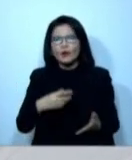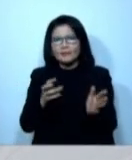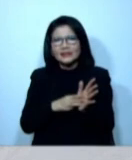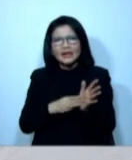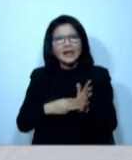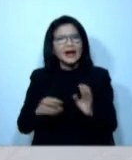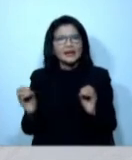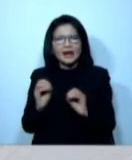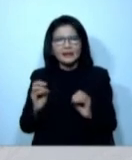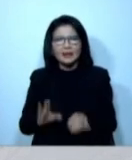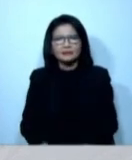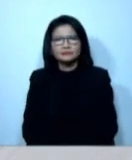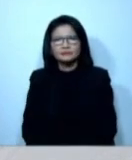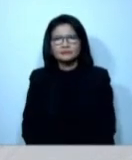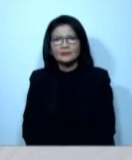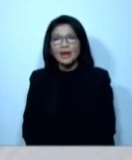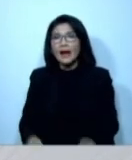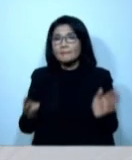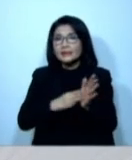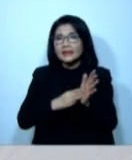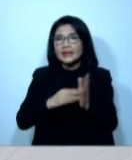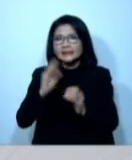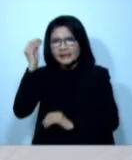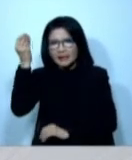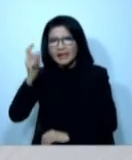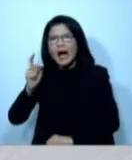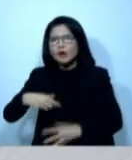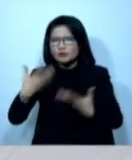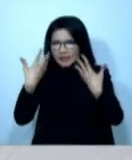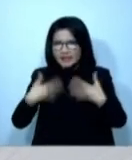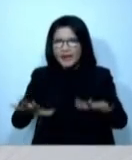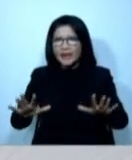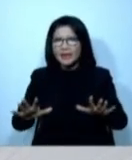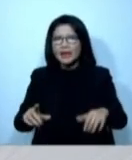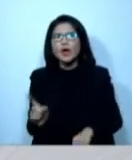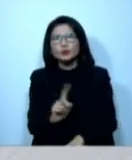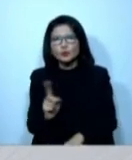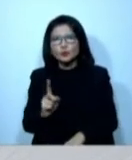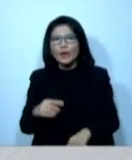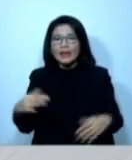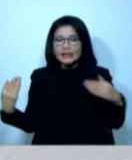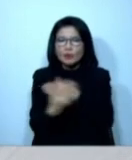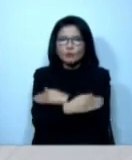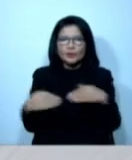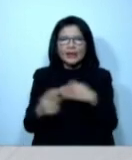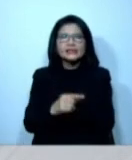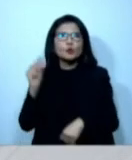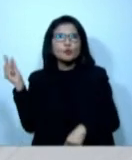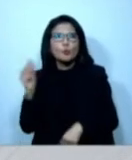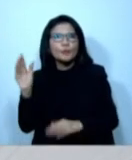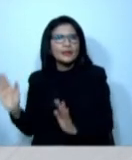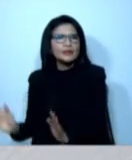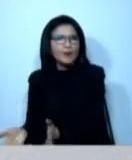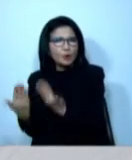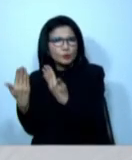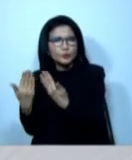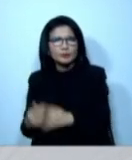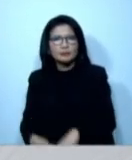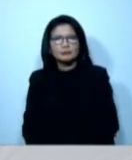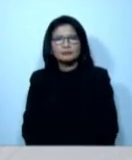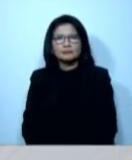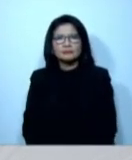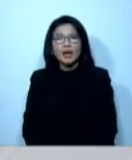itu kami berpandangan masalah yang di Jakarta harus diselesaikan dengan transportasi umum yang dibangun Kemudian yang kedua